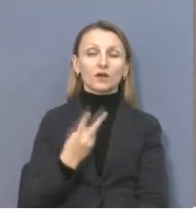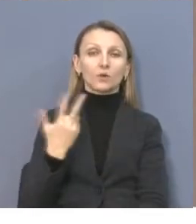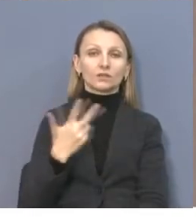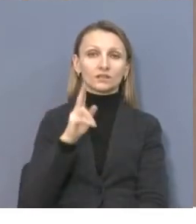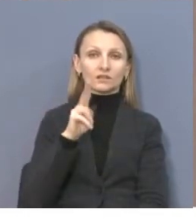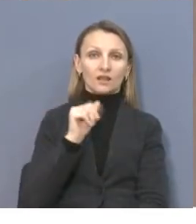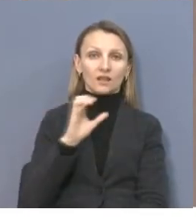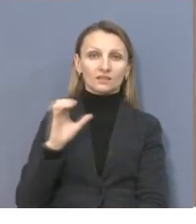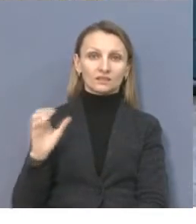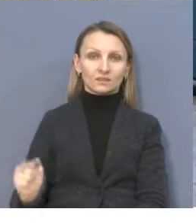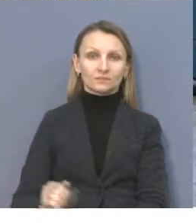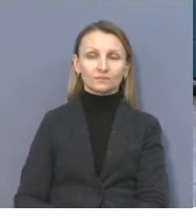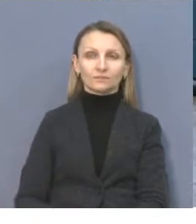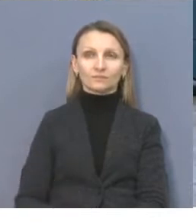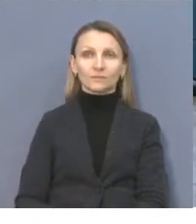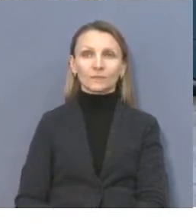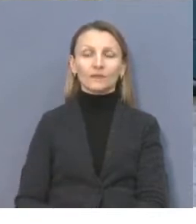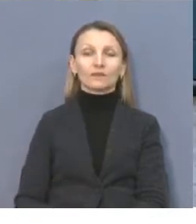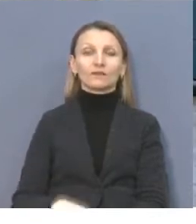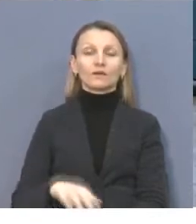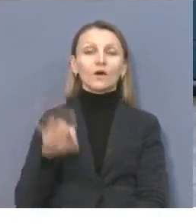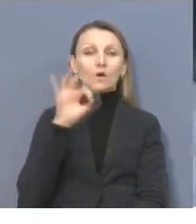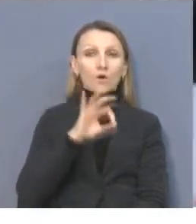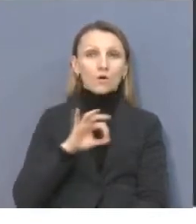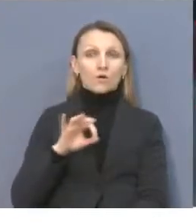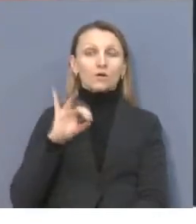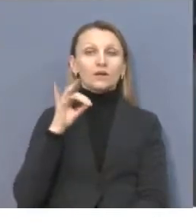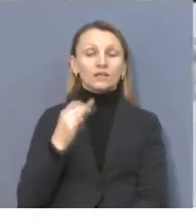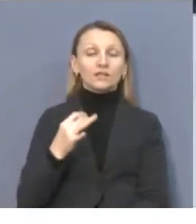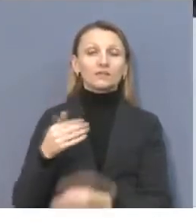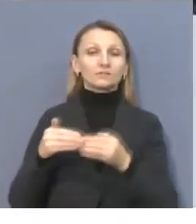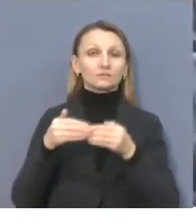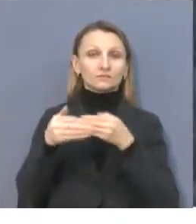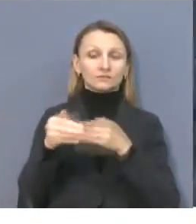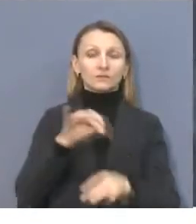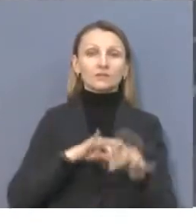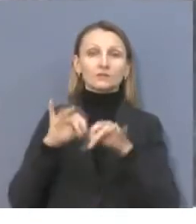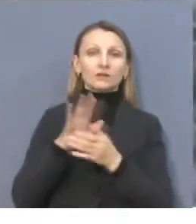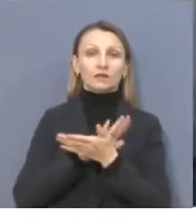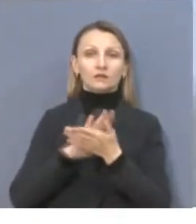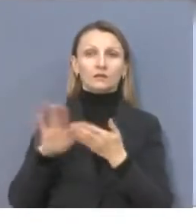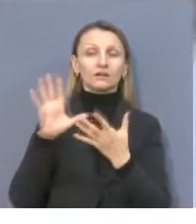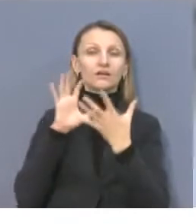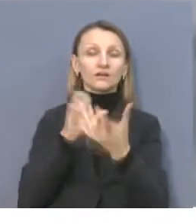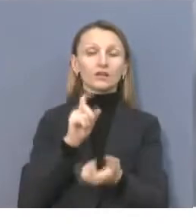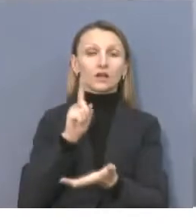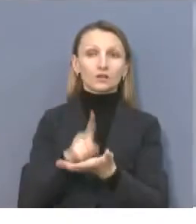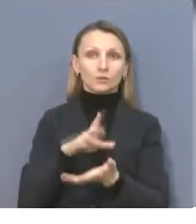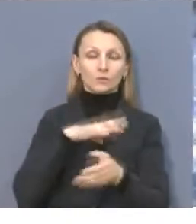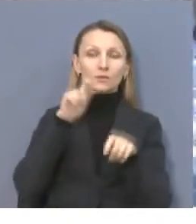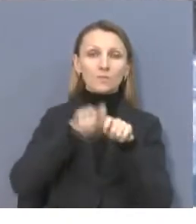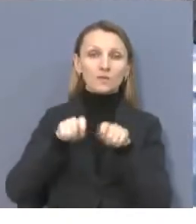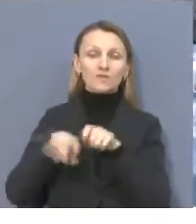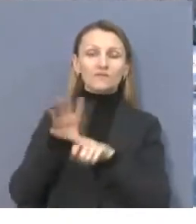3 класса однозначно речь идет и о социальной дистанции а также чистоте салонов и купи контроль за всеми